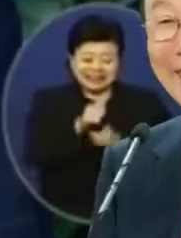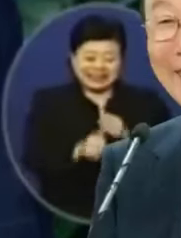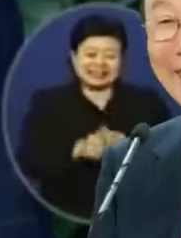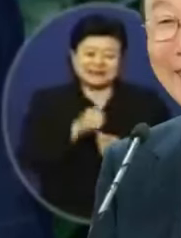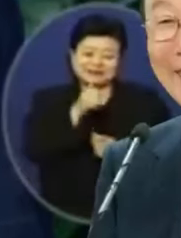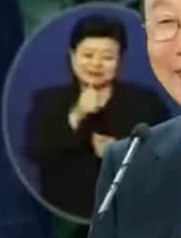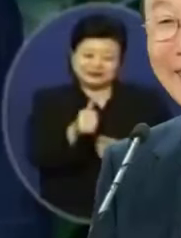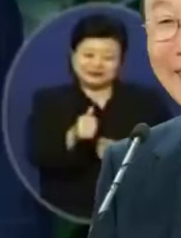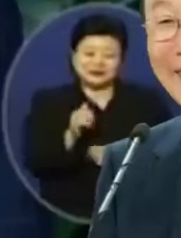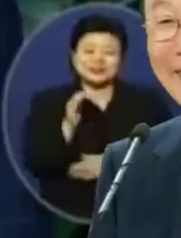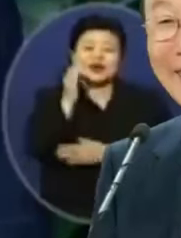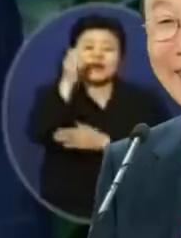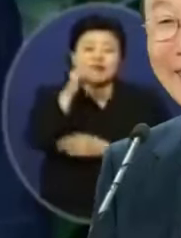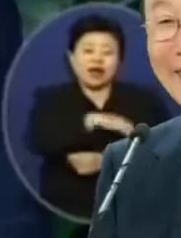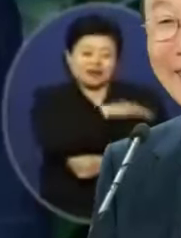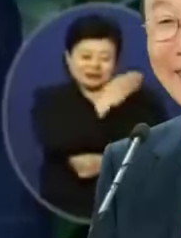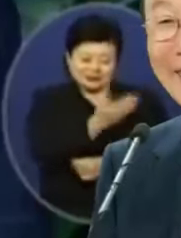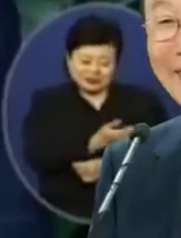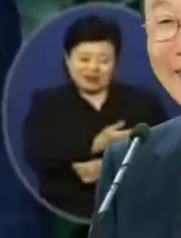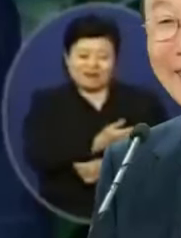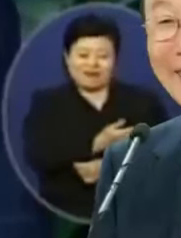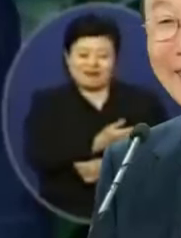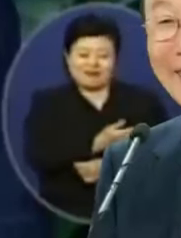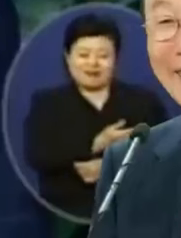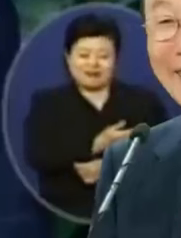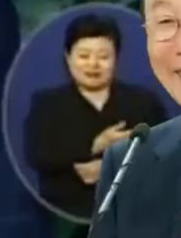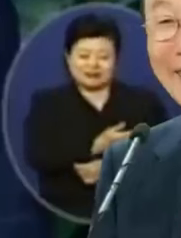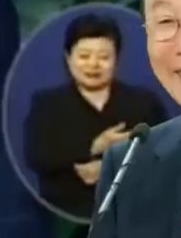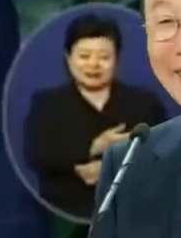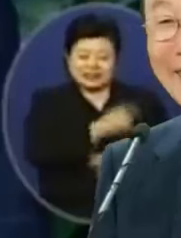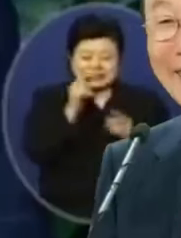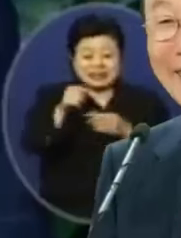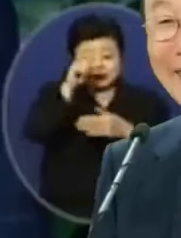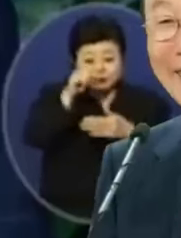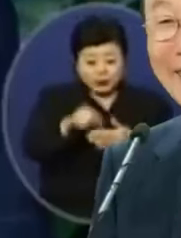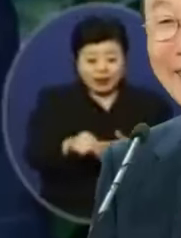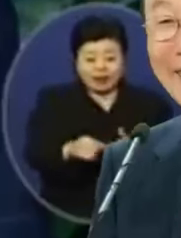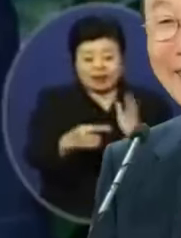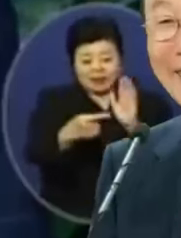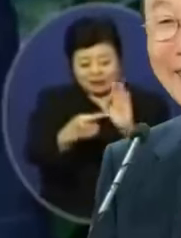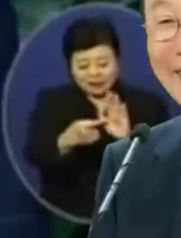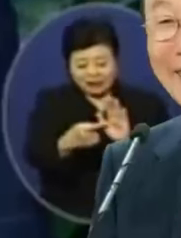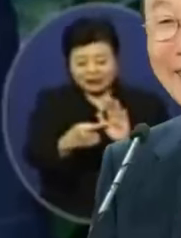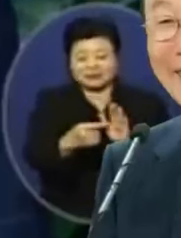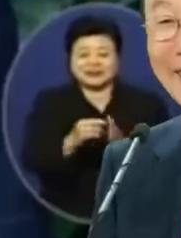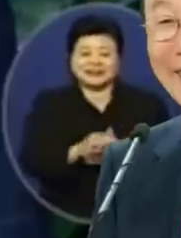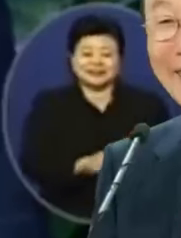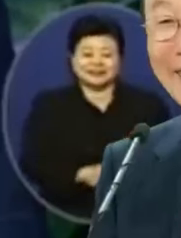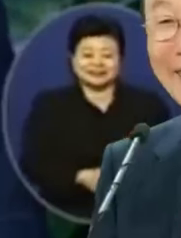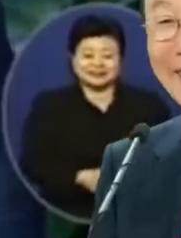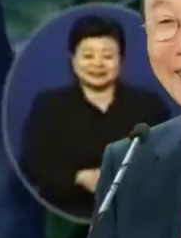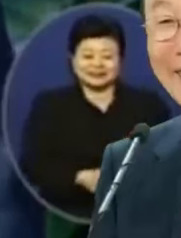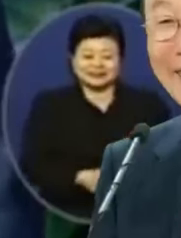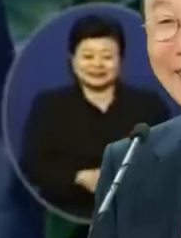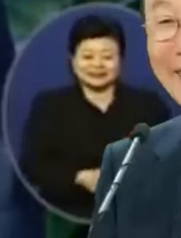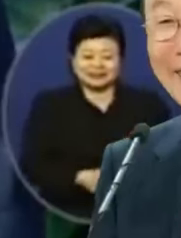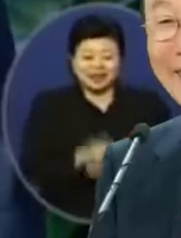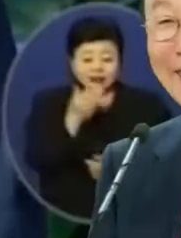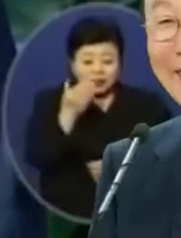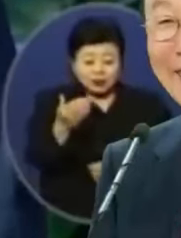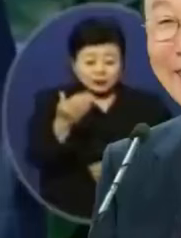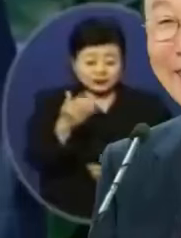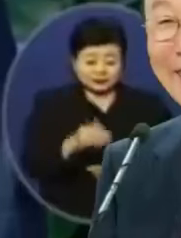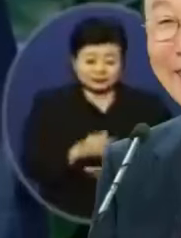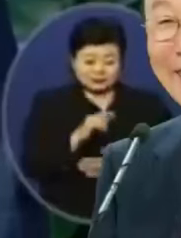하나님의 영광과 능력을 우리 생활 속에 나타낼 것을 말씀하신 것입니다. 그러므로